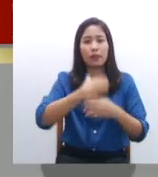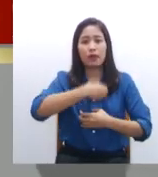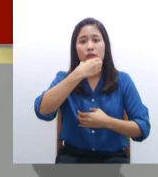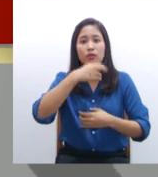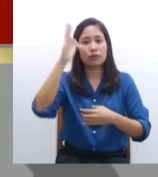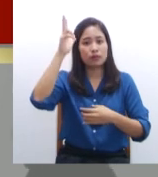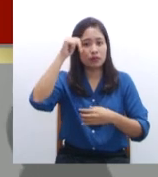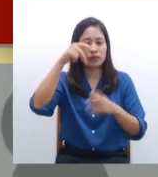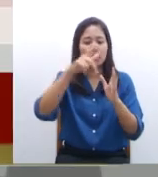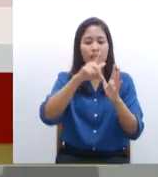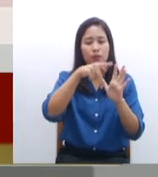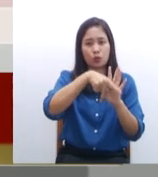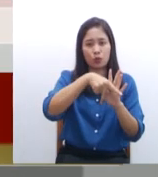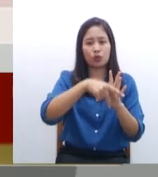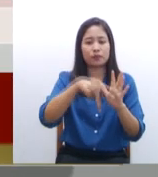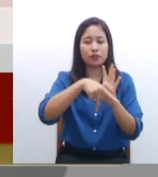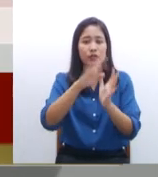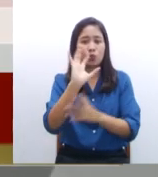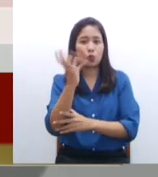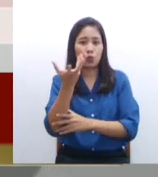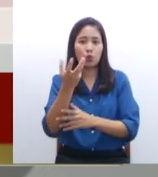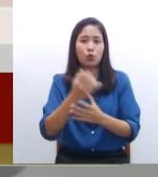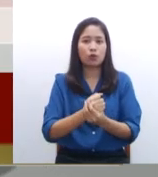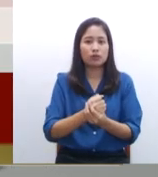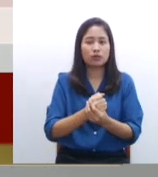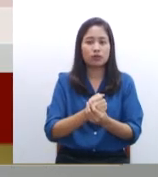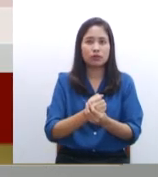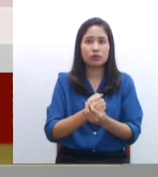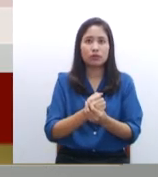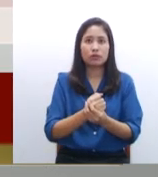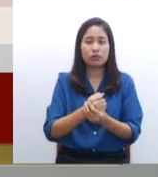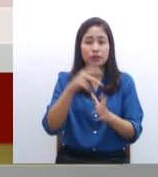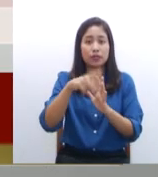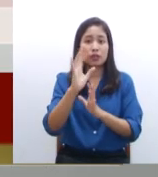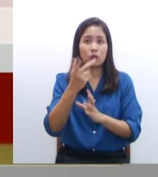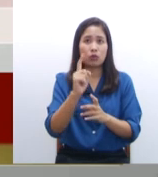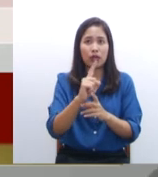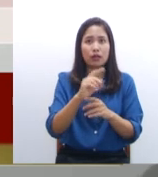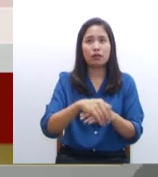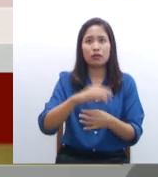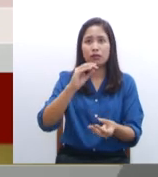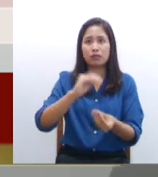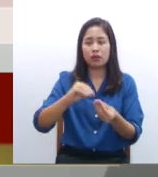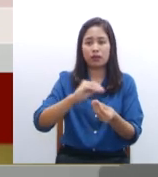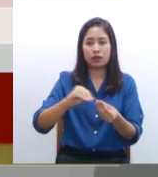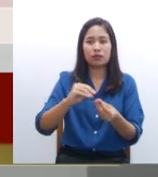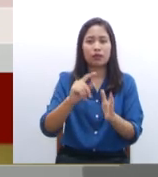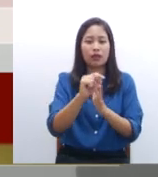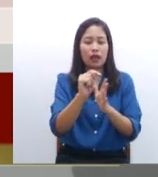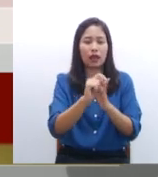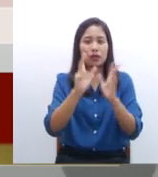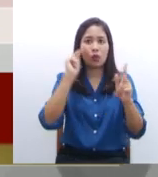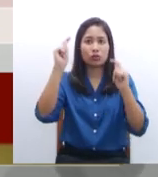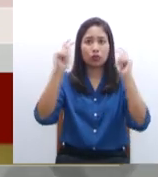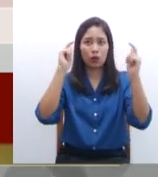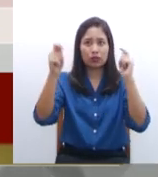างลำพูนพิษณุโลกประกอบไปด้วยพิษณุโลกกำแพงเพชรตากนครสวรรค์พิจิตร